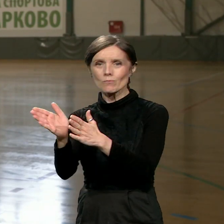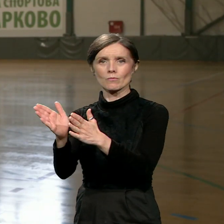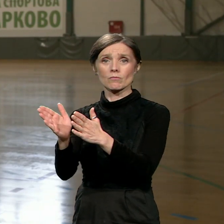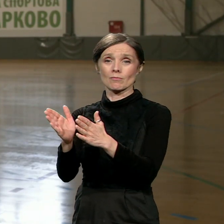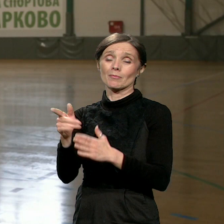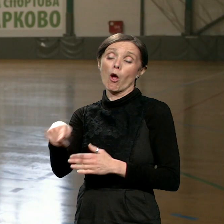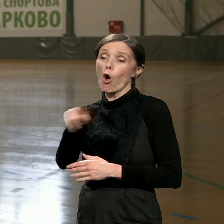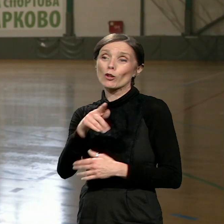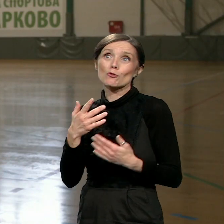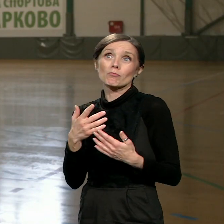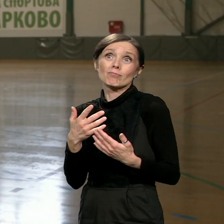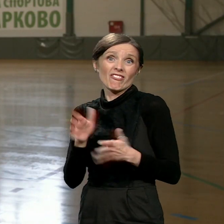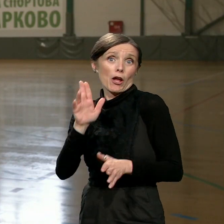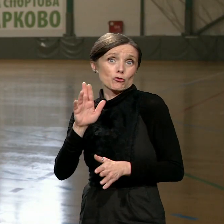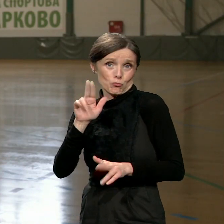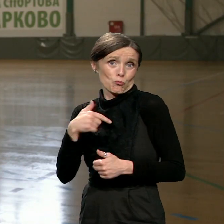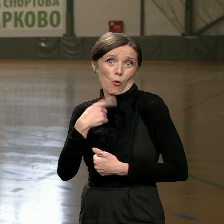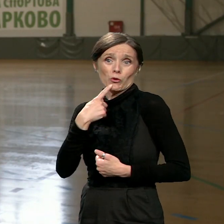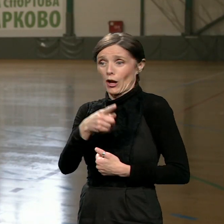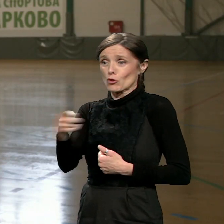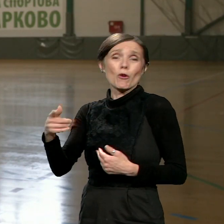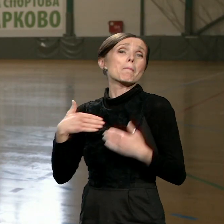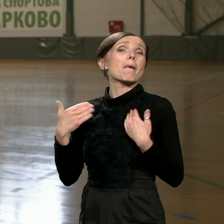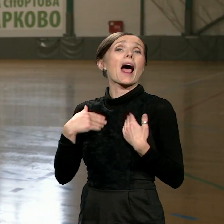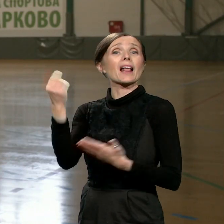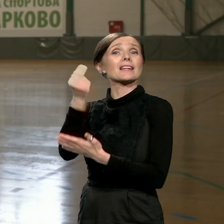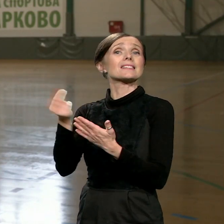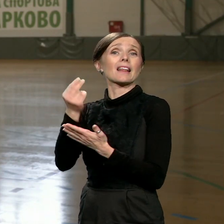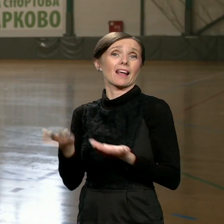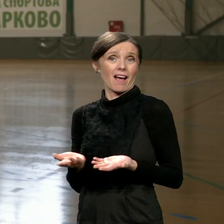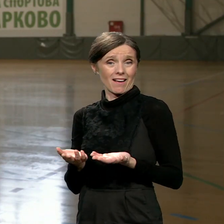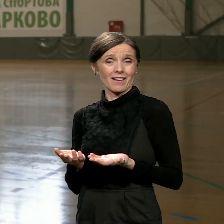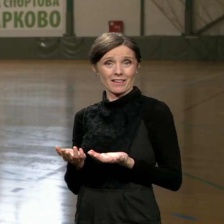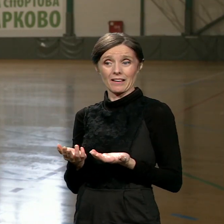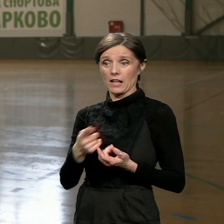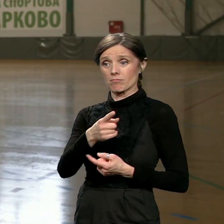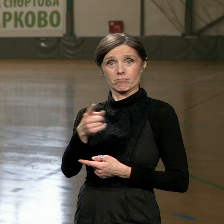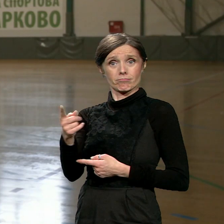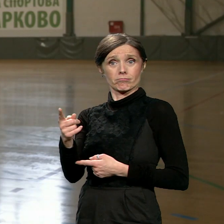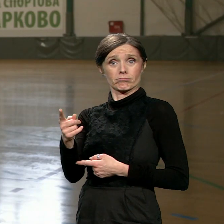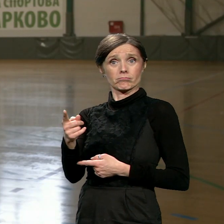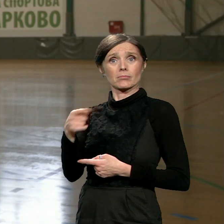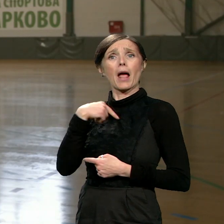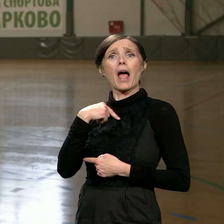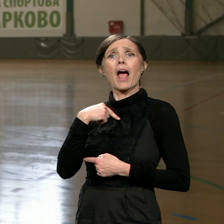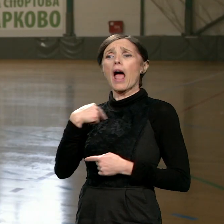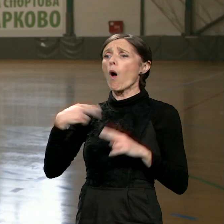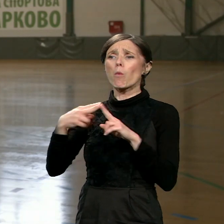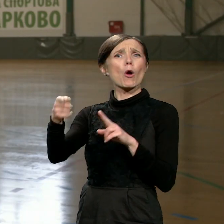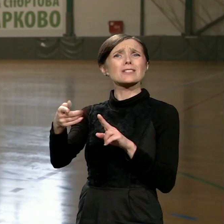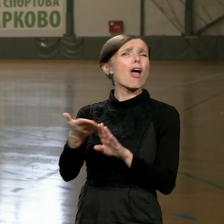ja volim da kažem, mladi slikari, koji su samostalno, pre nego što sam ih ja